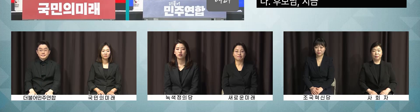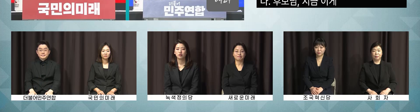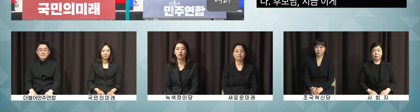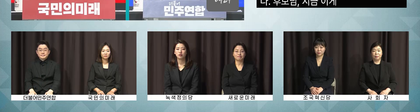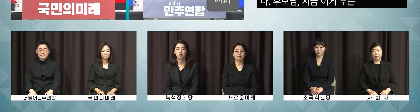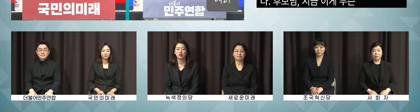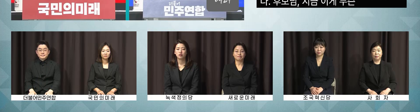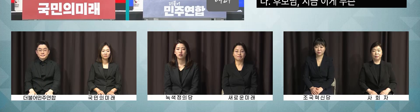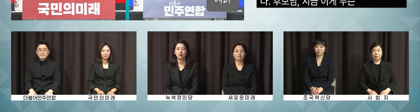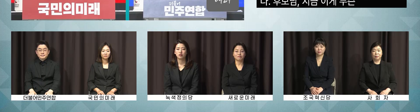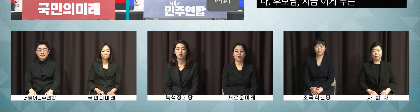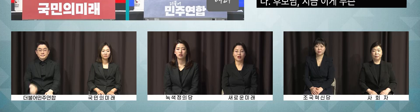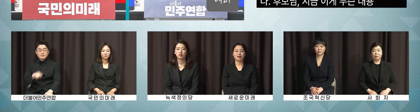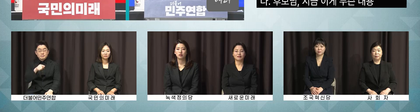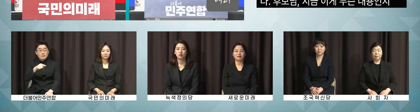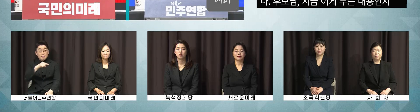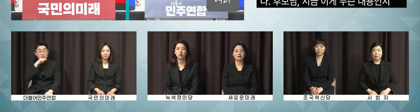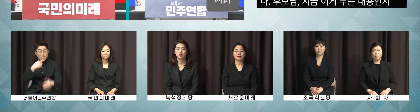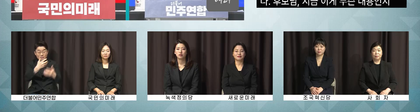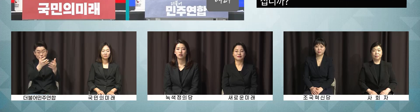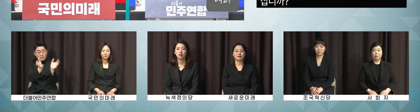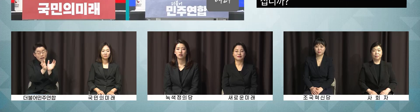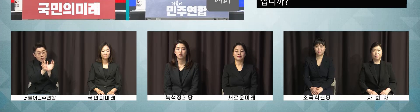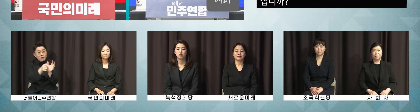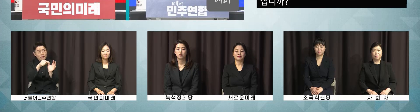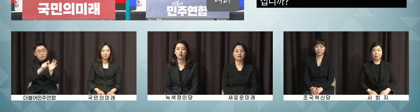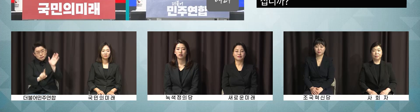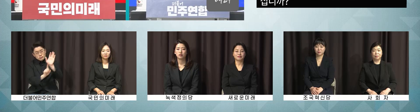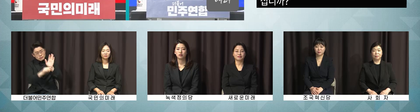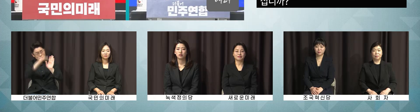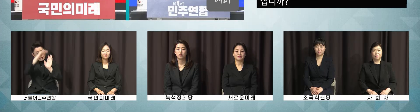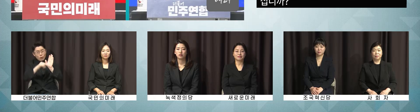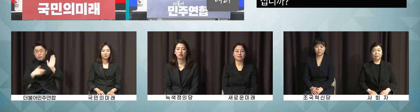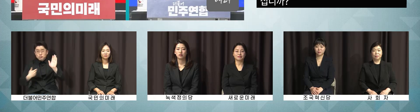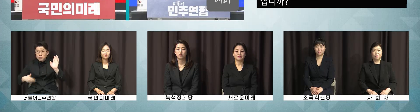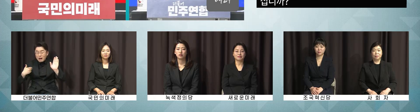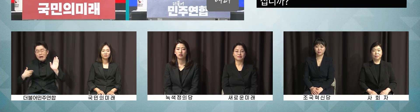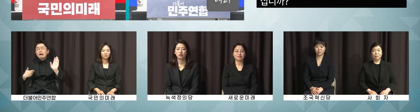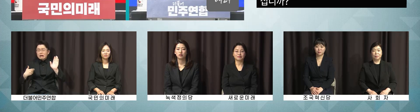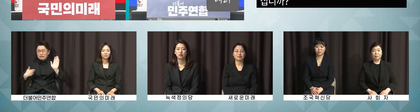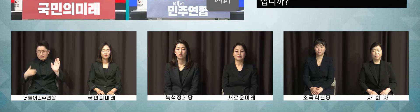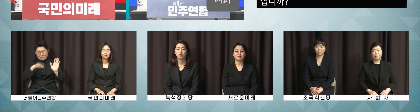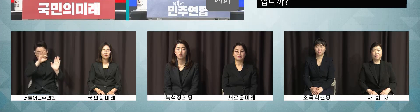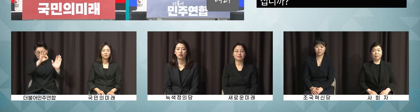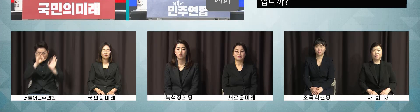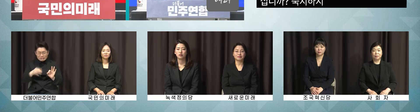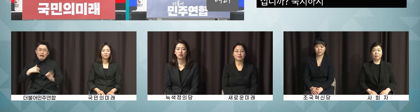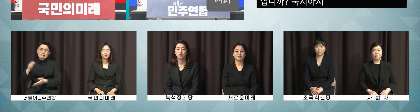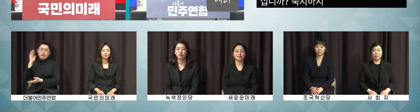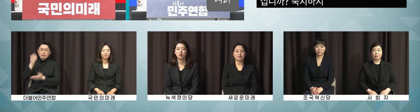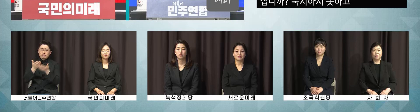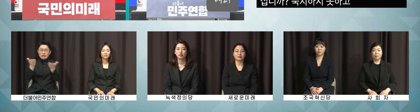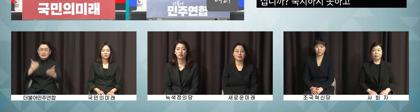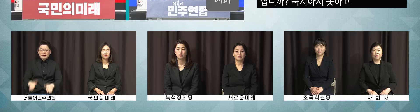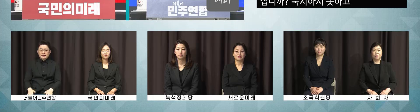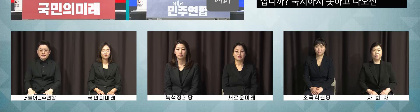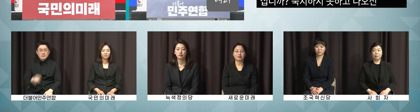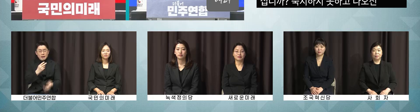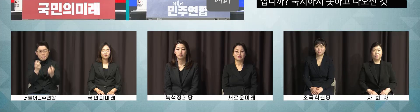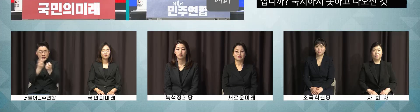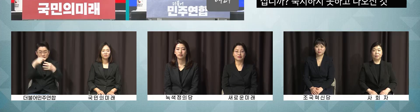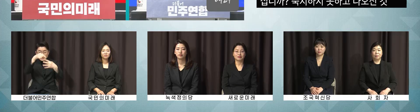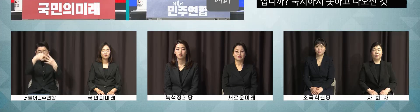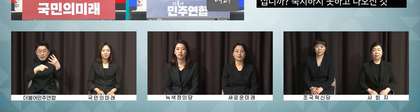예, 소속 정당의 정치개혁 관련 강령을 숙지하지 못하고 토론에 나오신 것 같은데요. 제가 읽어드리겠습니다. 국민의미래